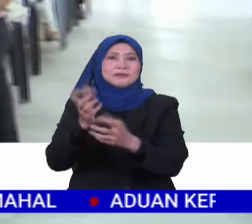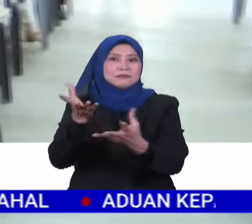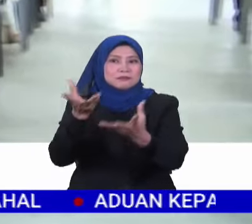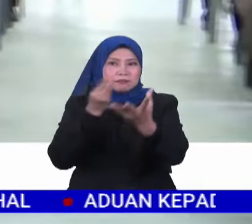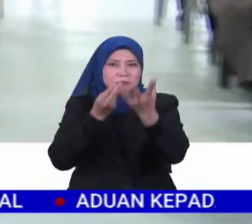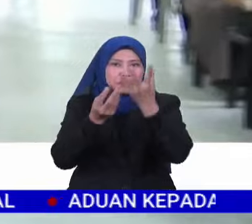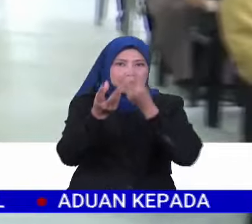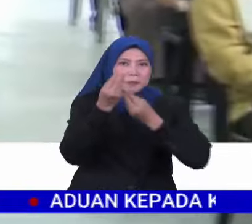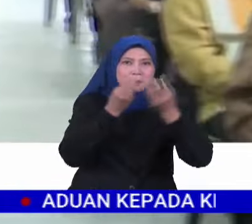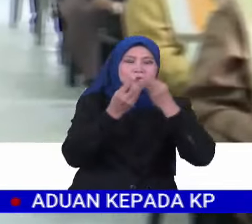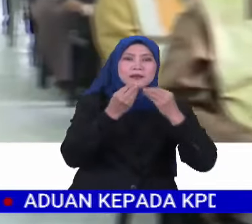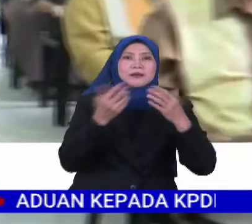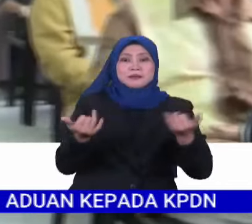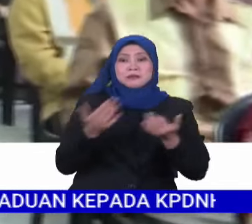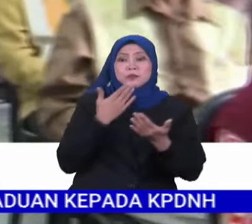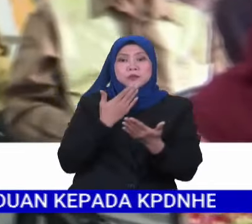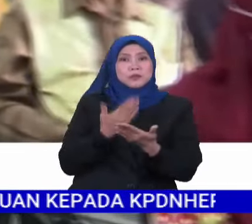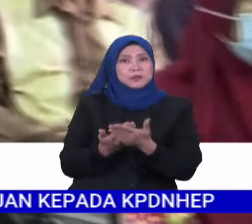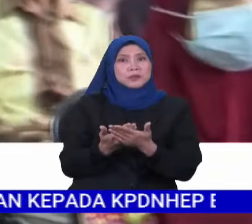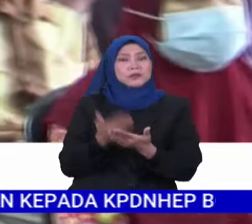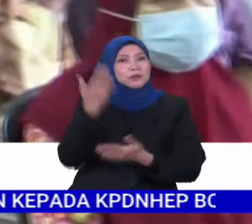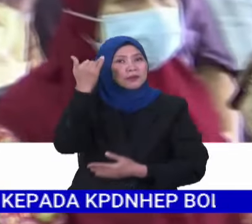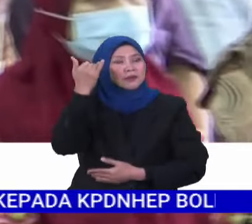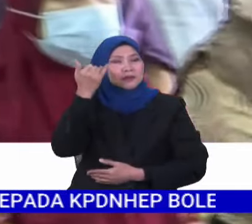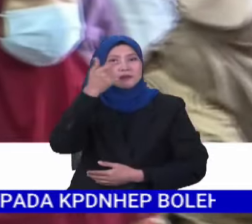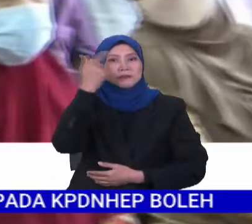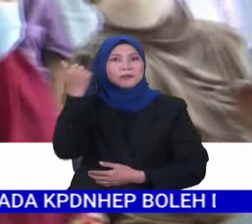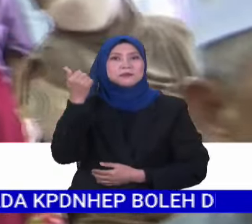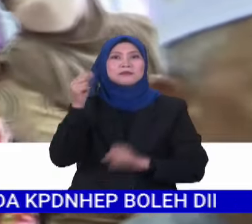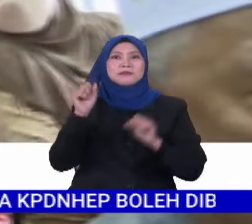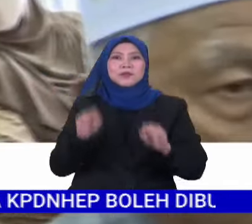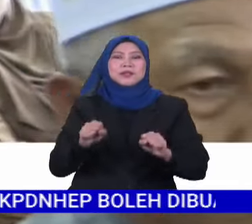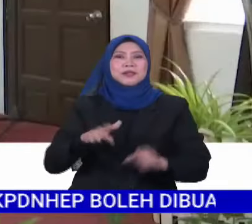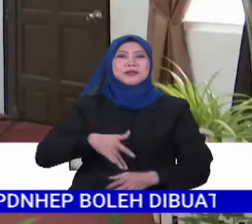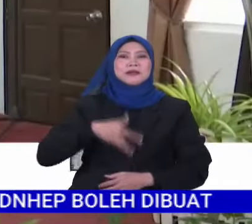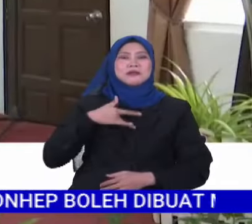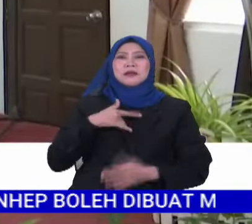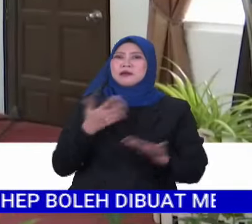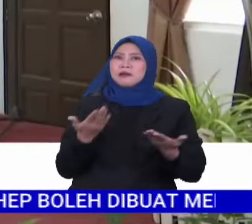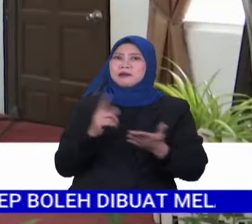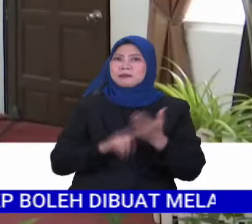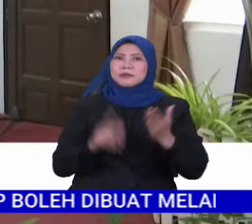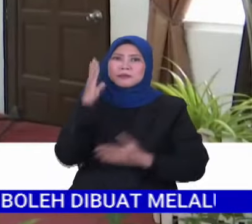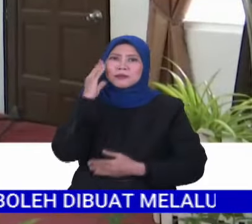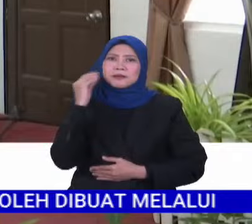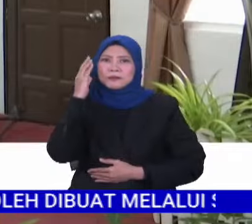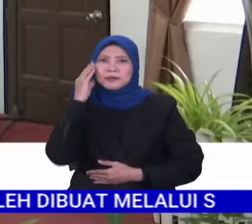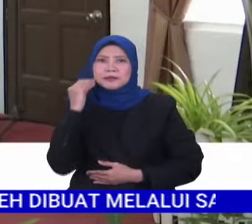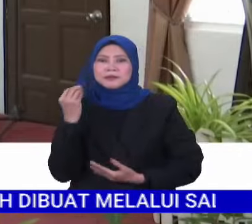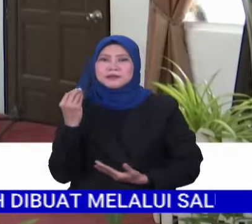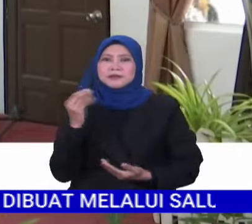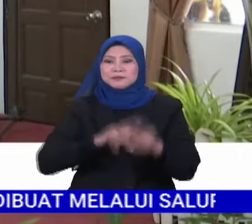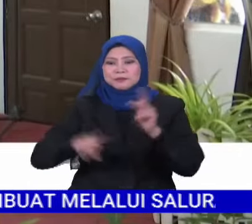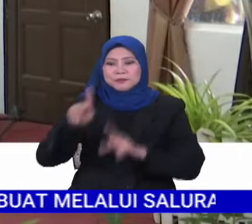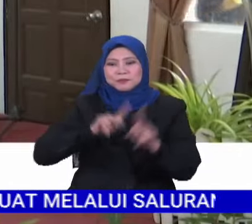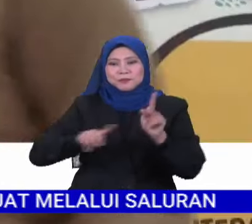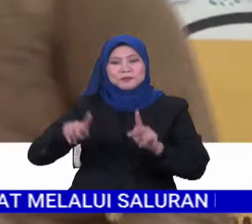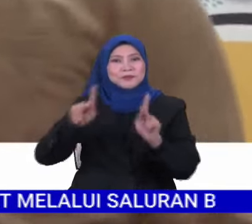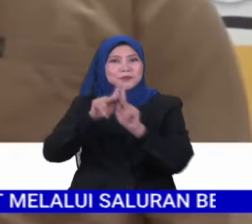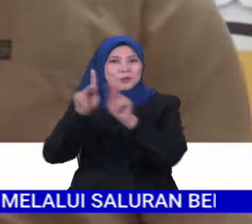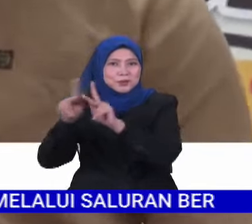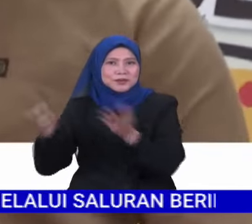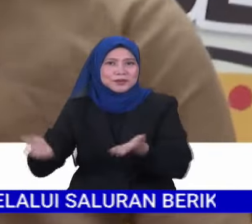gini juga bagus kerennya metode pernah sih sebenarnya aku yang dilalui oleh penduduk Kampung